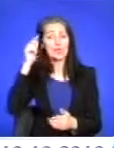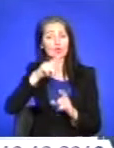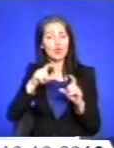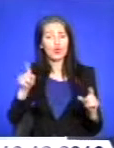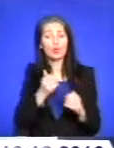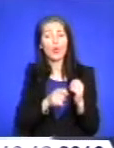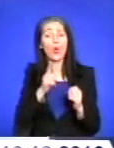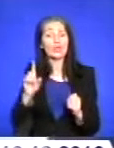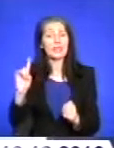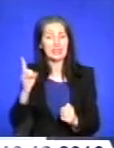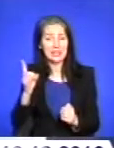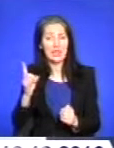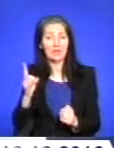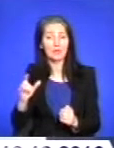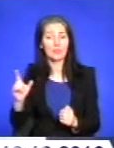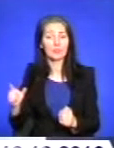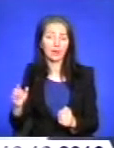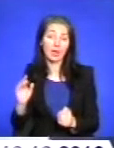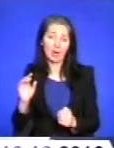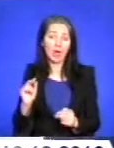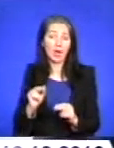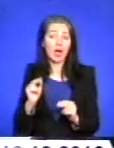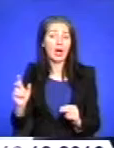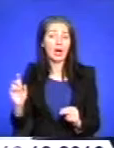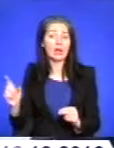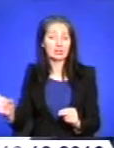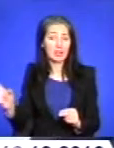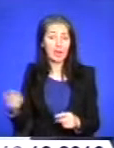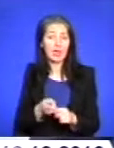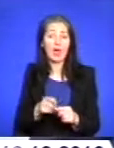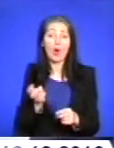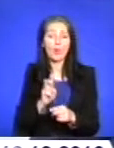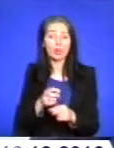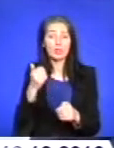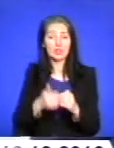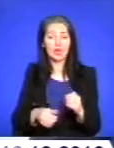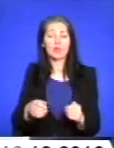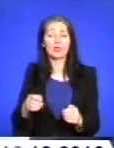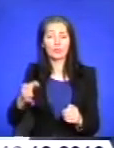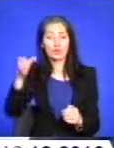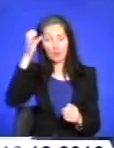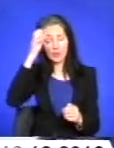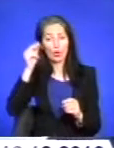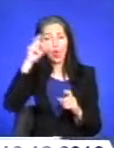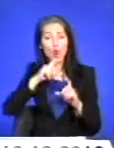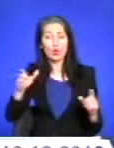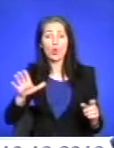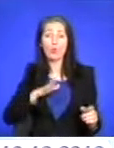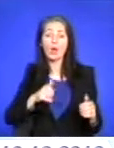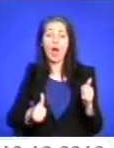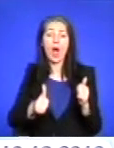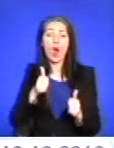Щоб кожна дитина, яка приходить до загальноосвітньої школи, була